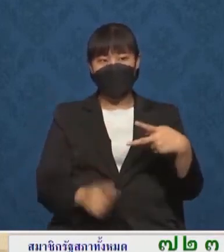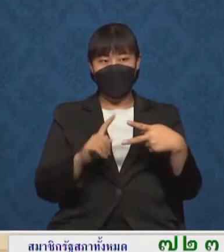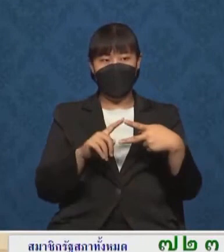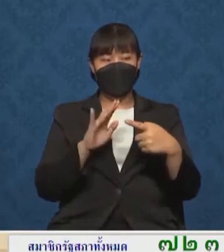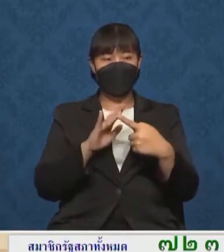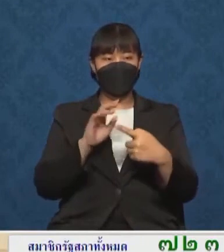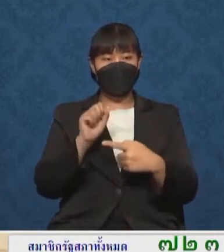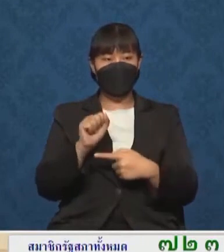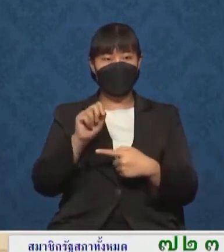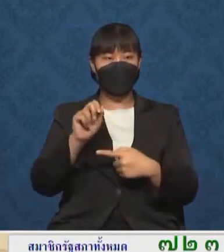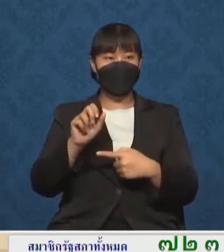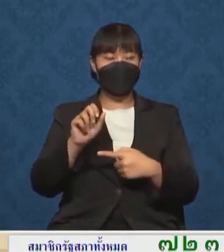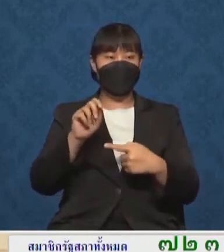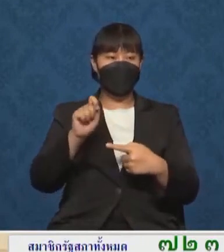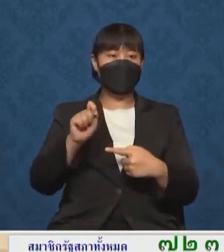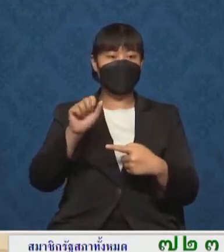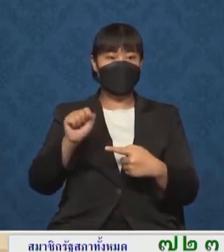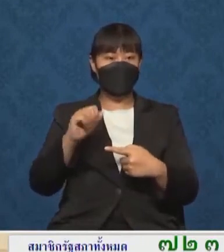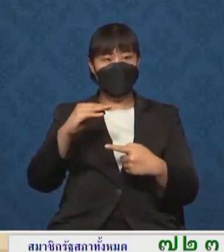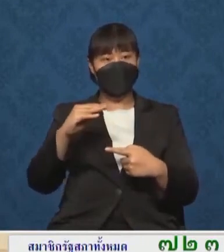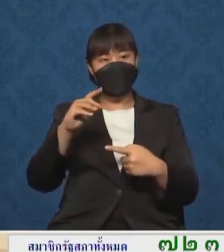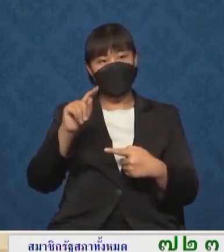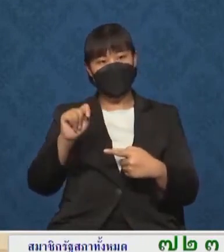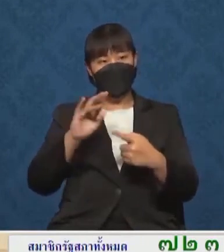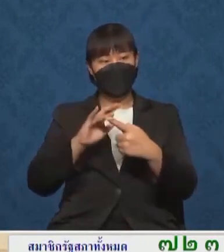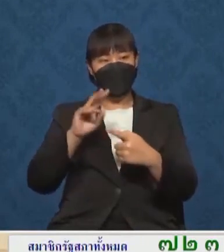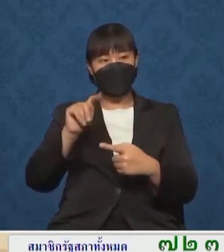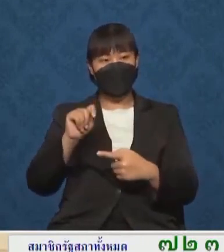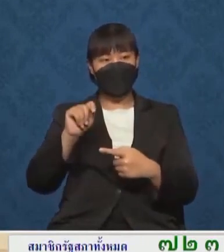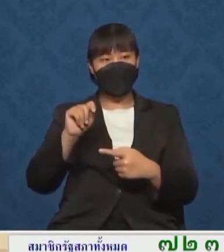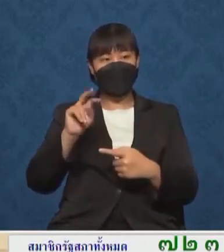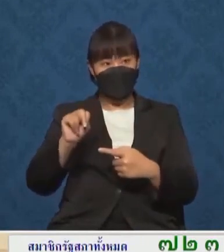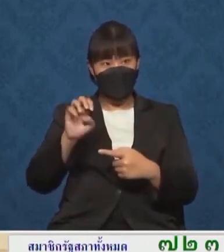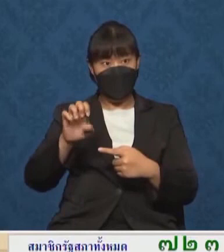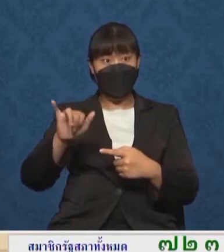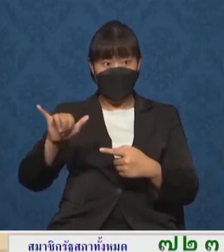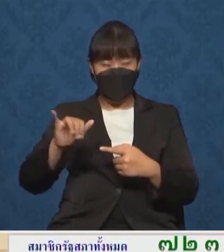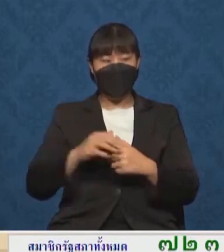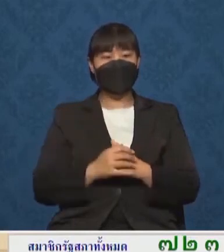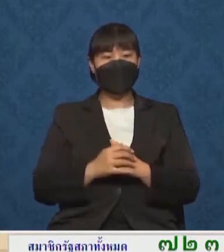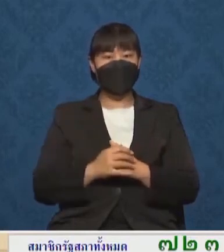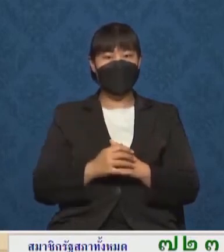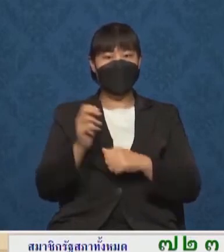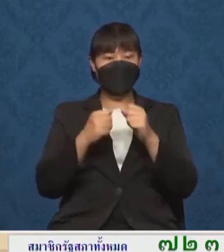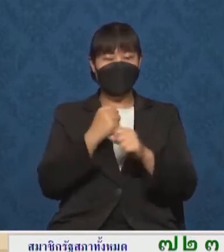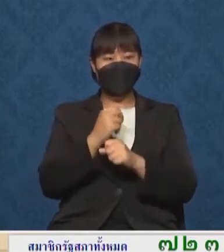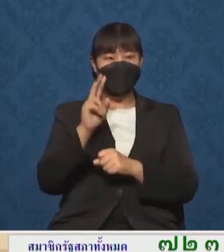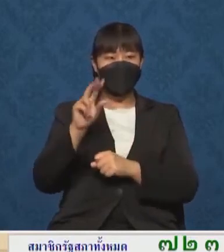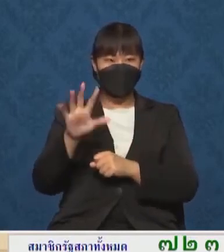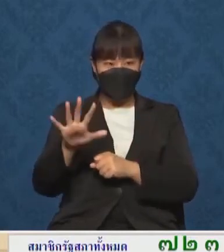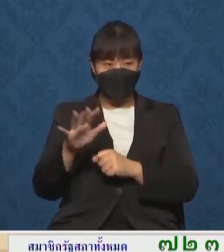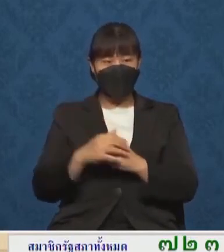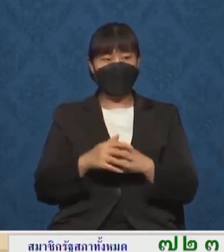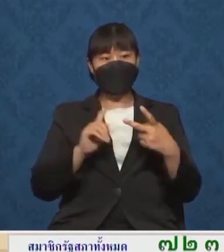ครับประเทศเอสโตเนียมีการทำแผนยุทธศาสตร์ชาตินะครับเรียกว่าเอสโตเนียปี2035นะครับและอีกประเทศหนึ่งก็คือประเท